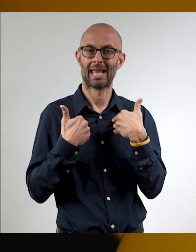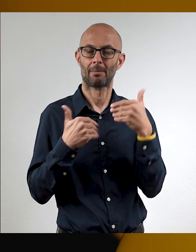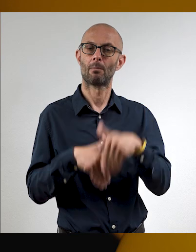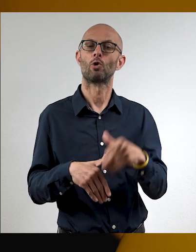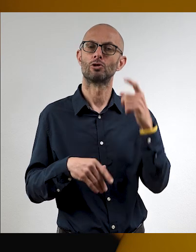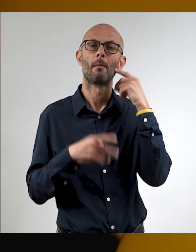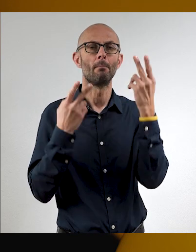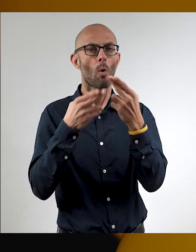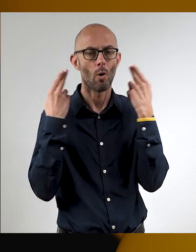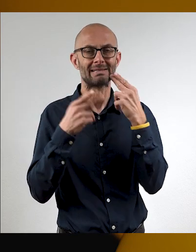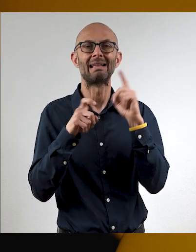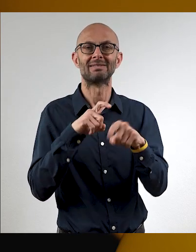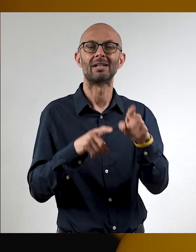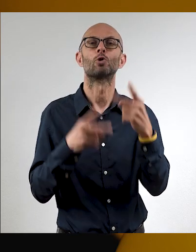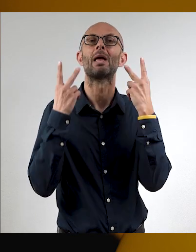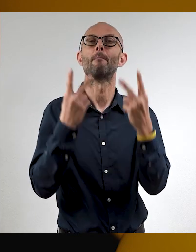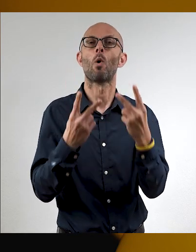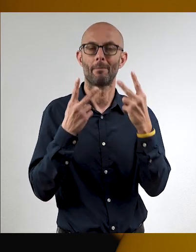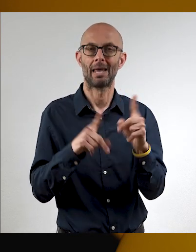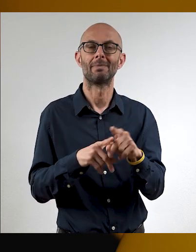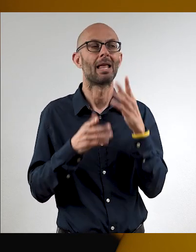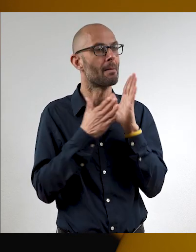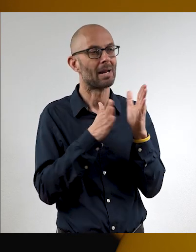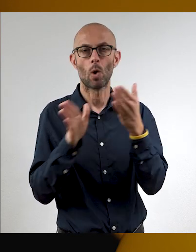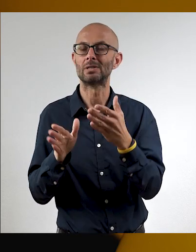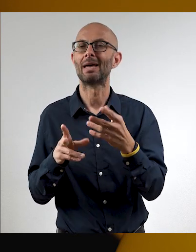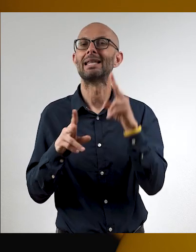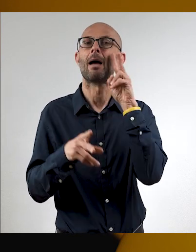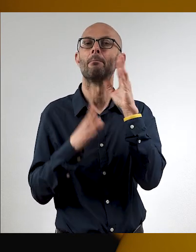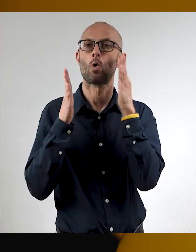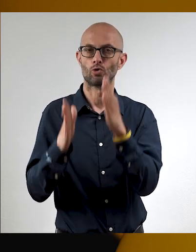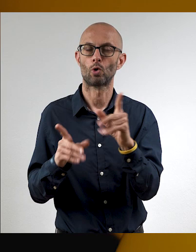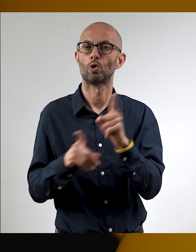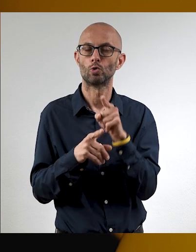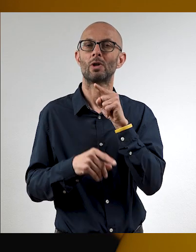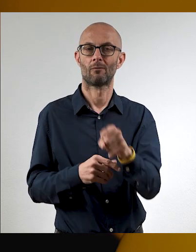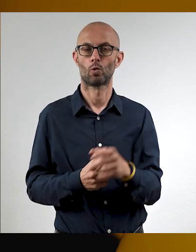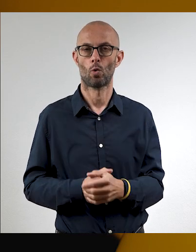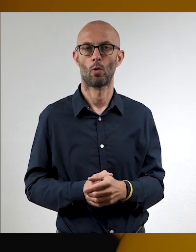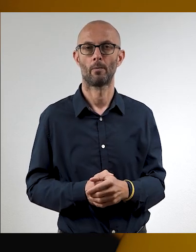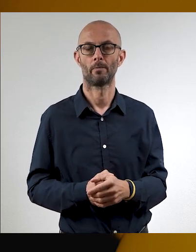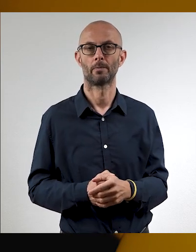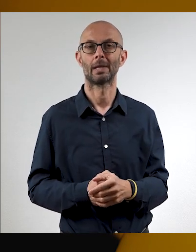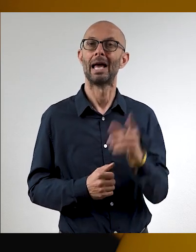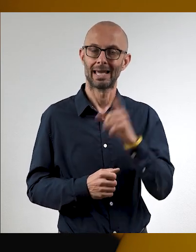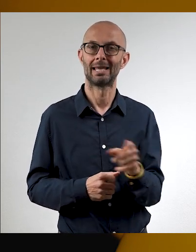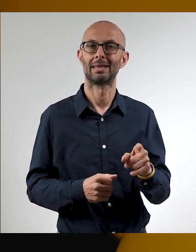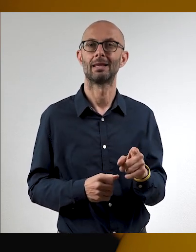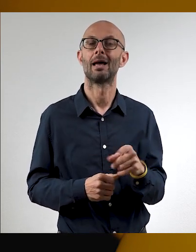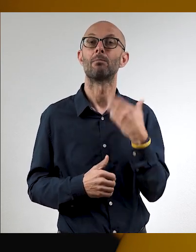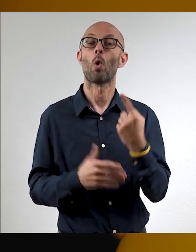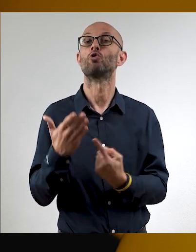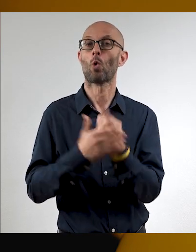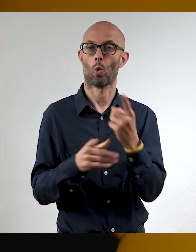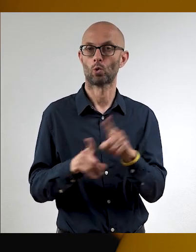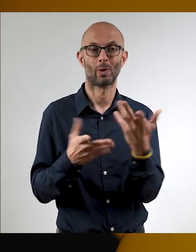moraš si poiskati stvari, ki so ti pomembne in preusmeriti pozornost tudi v to. In po